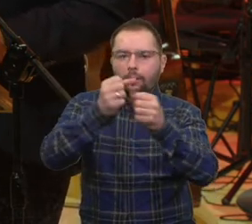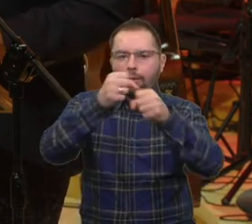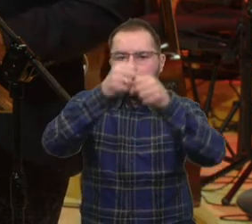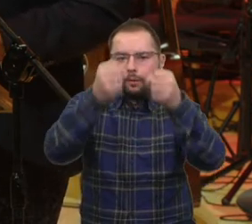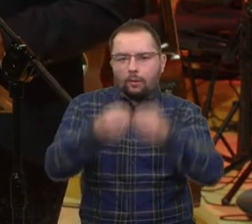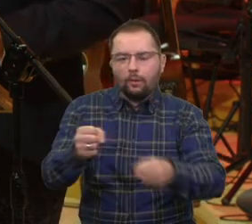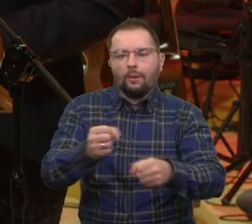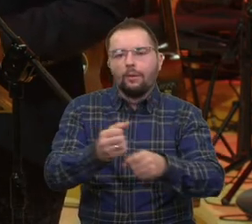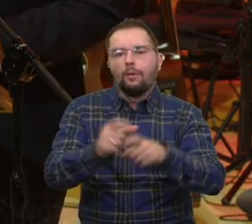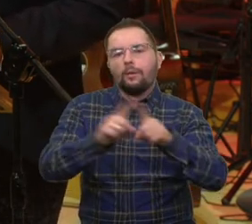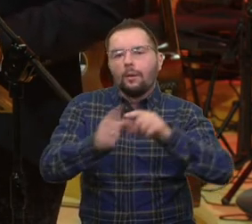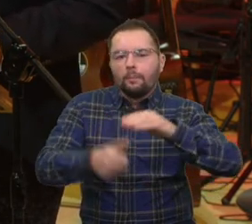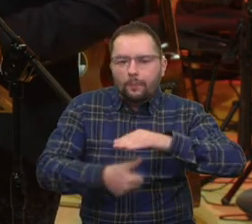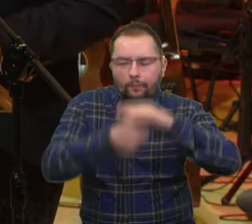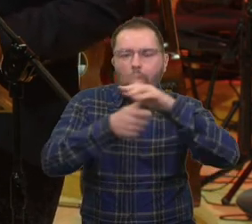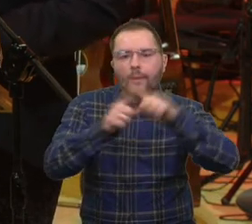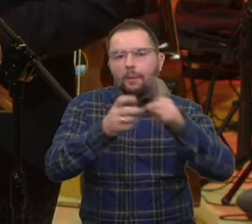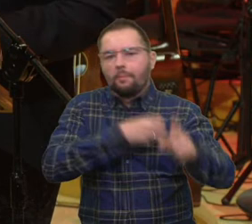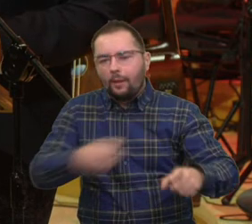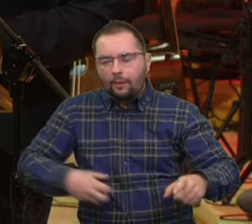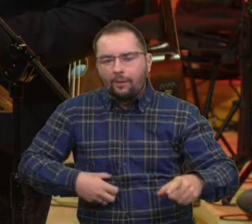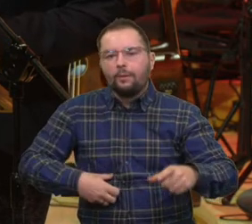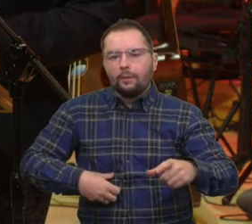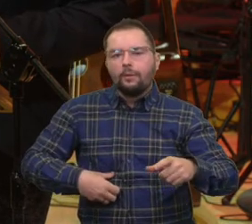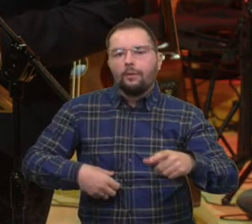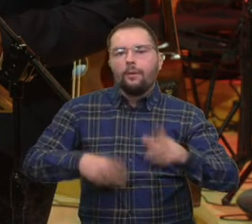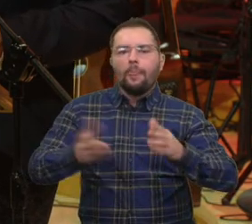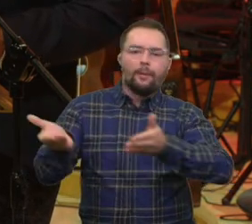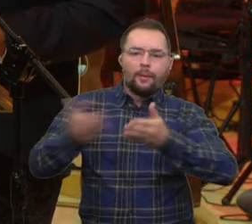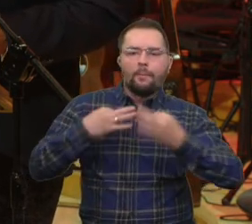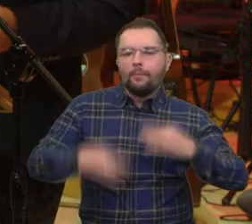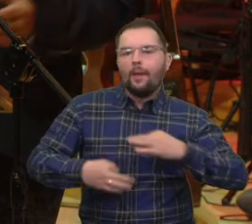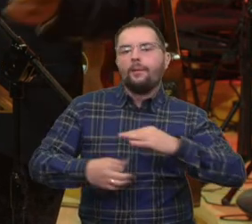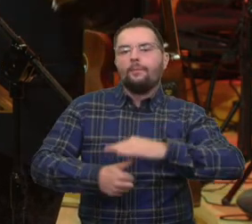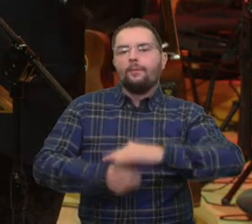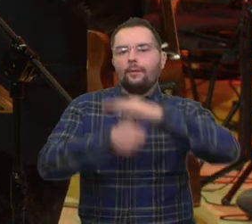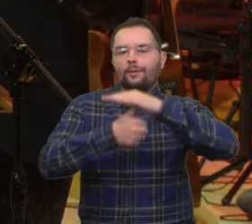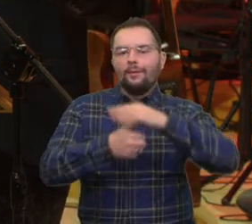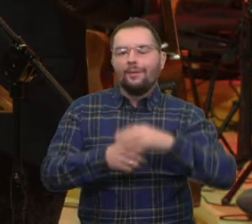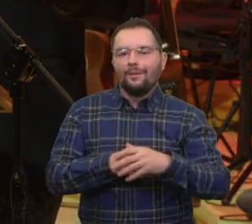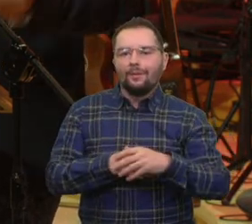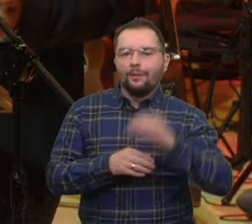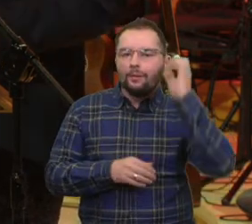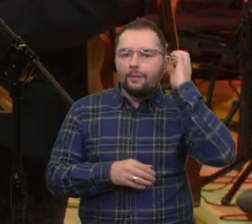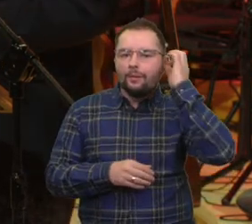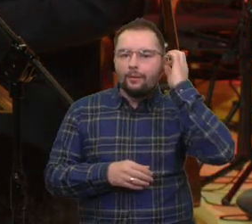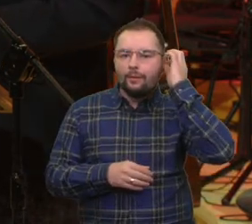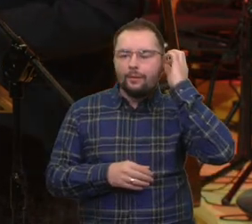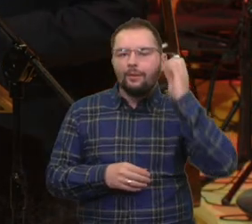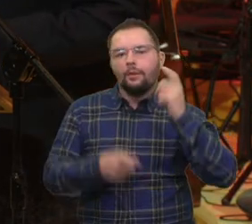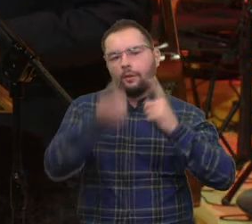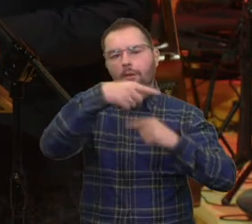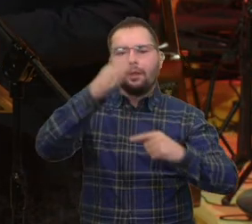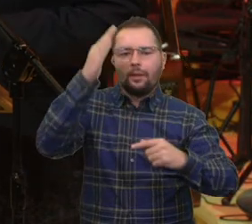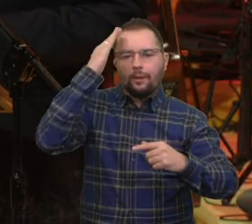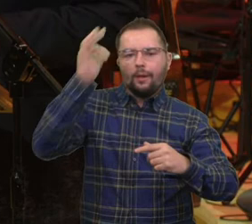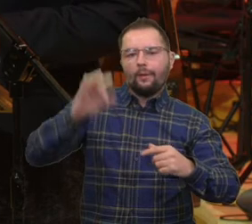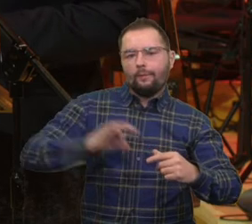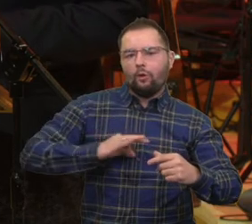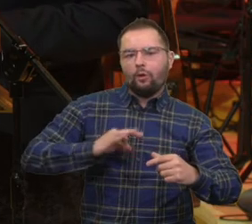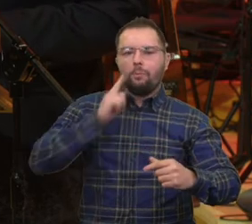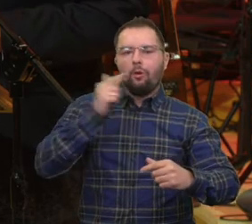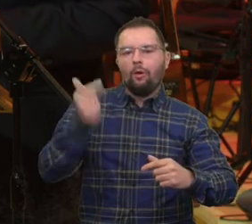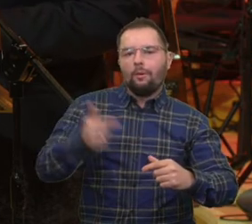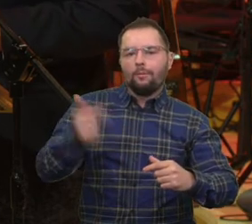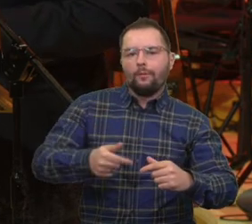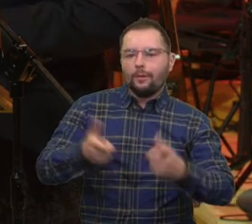byłych marszałków oraz przewodniczącego sejmiku i byłych przewodniczących. Szanowni Państwo, znacie swoje funkcje. Zapraszamy do nas. Radzi Wam